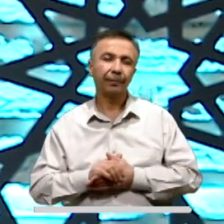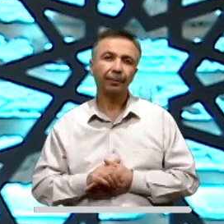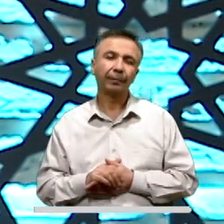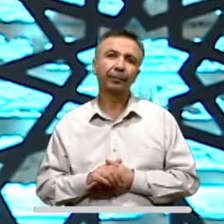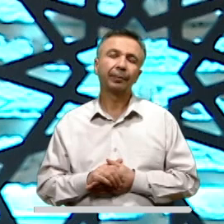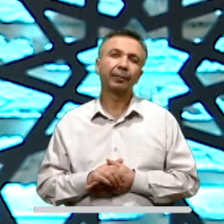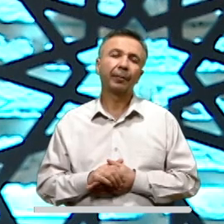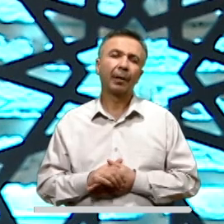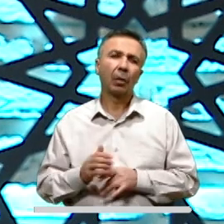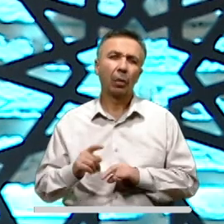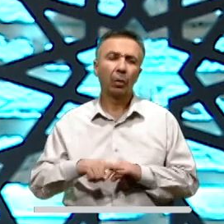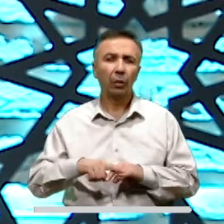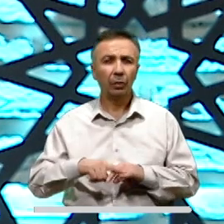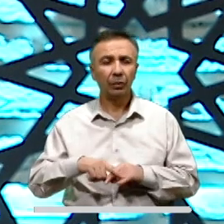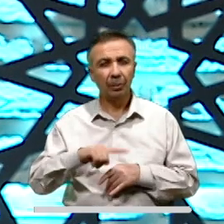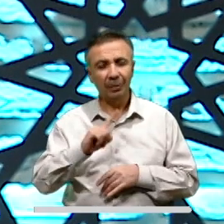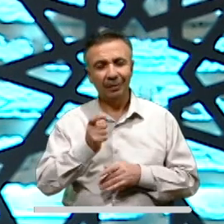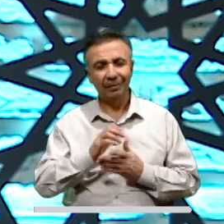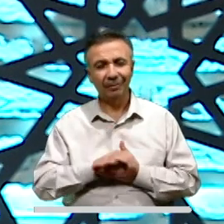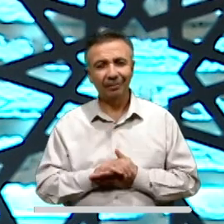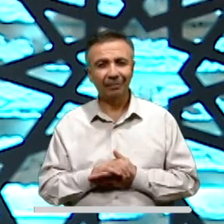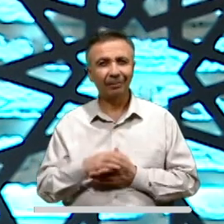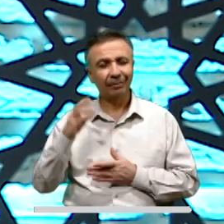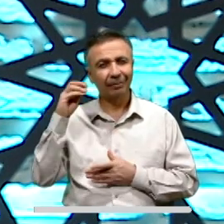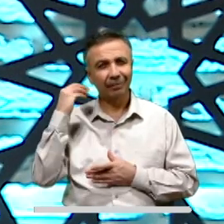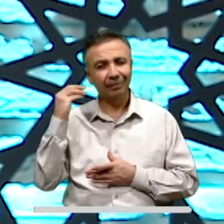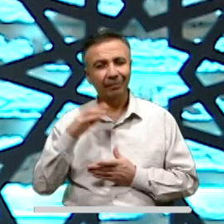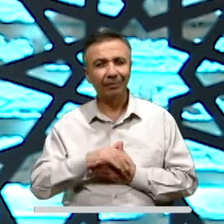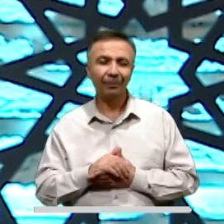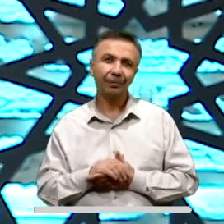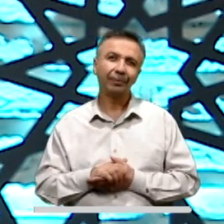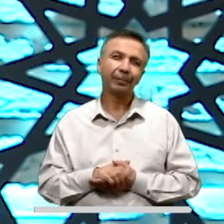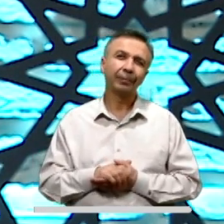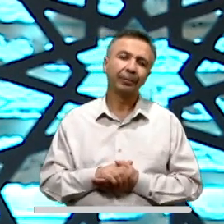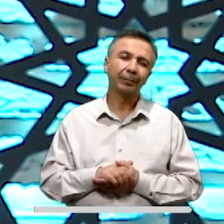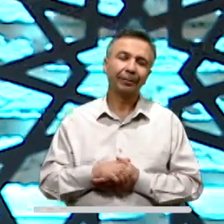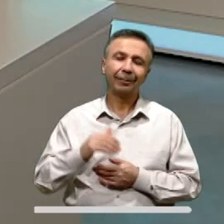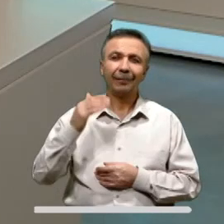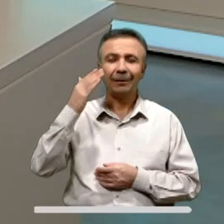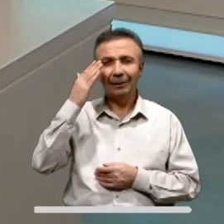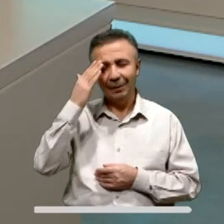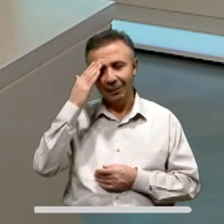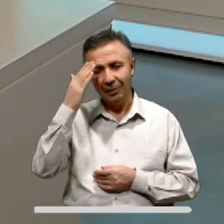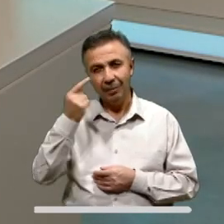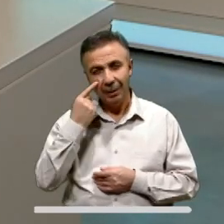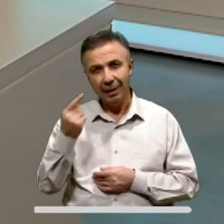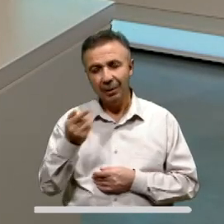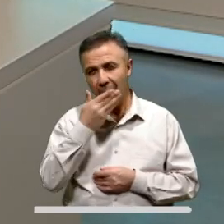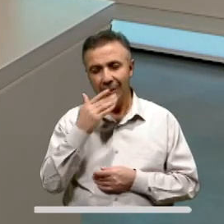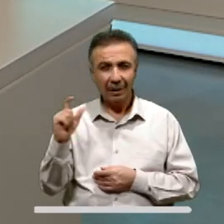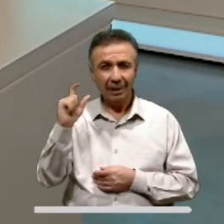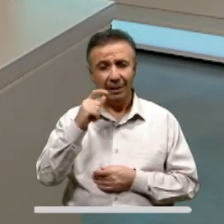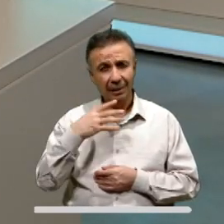Hoş geldiniz Mükerrem Hanım. Hoş bulduk hocam. Buyurun efendim. Selamünaleyküm. Hayırlı namazlar